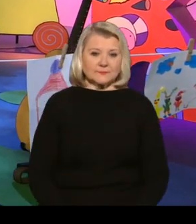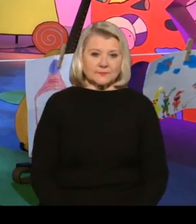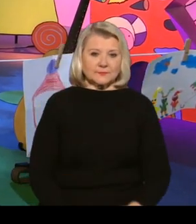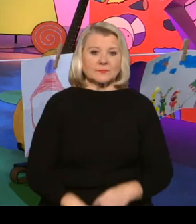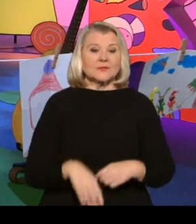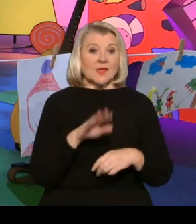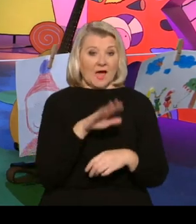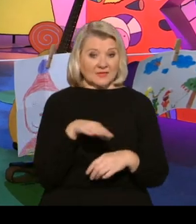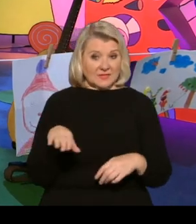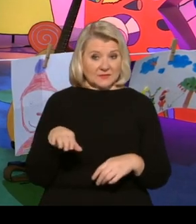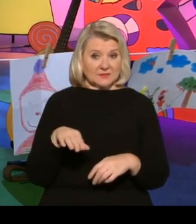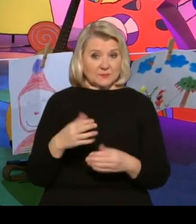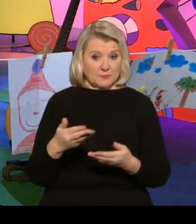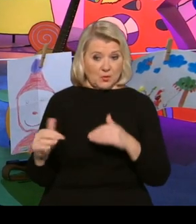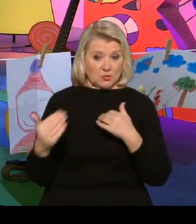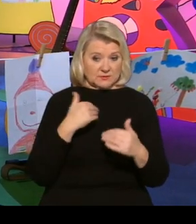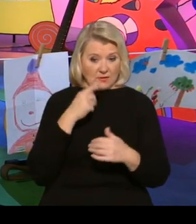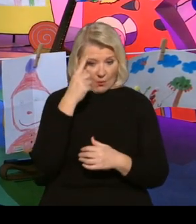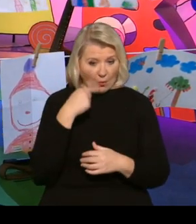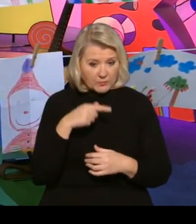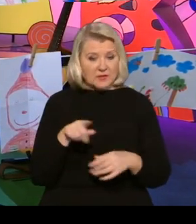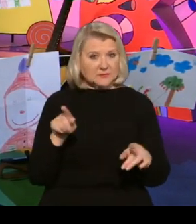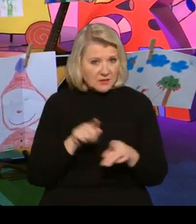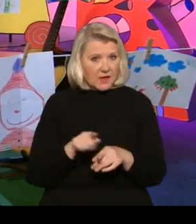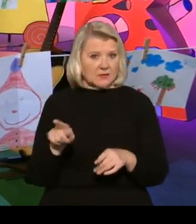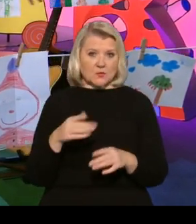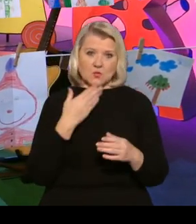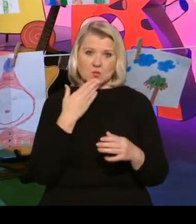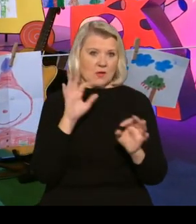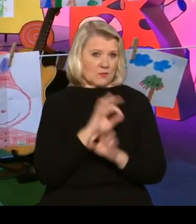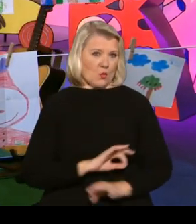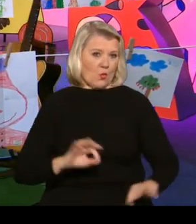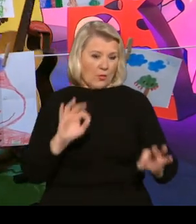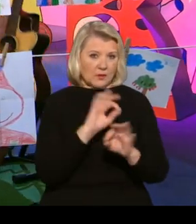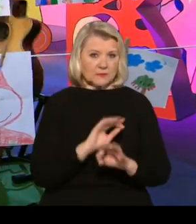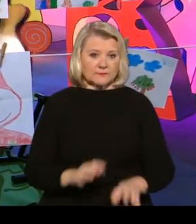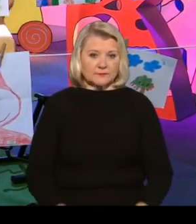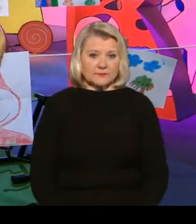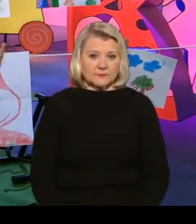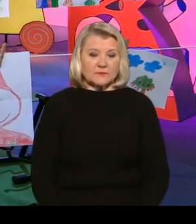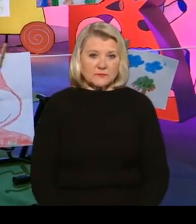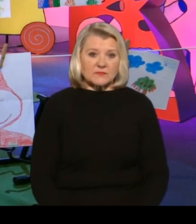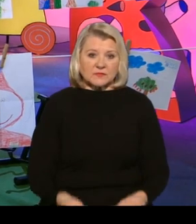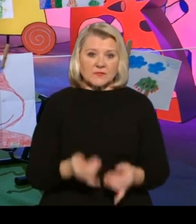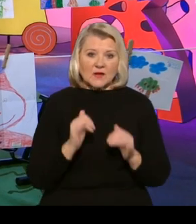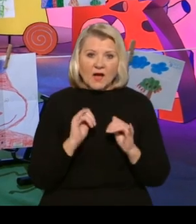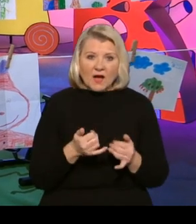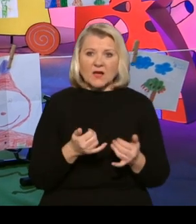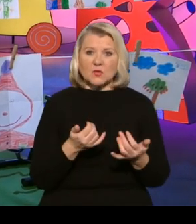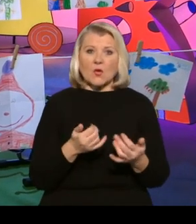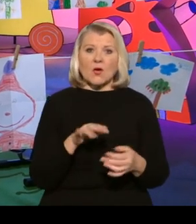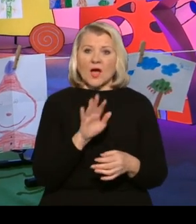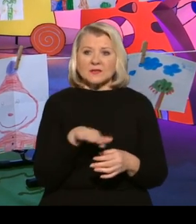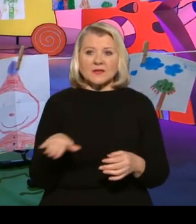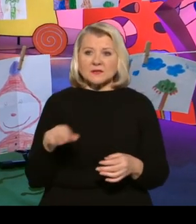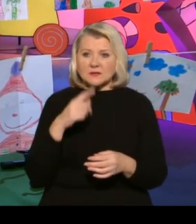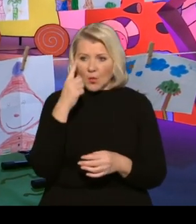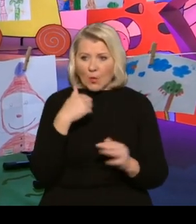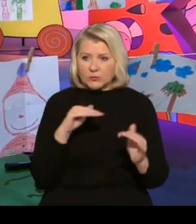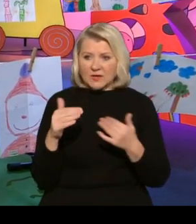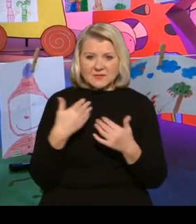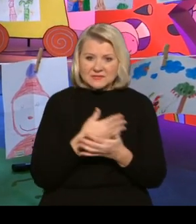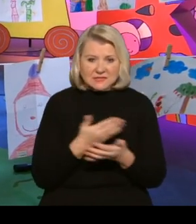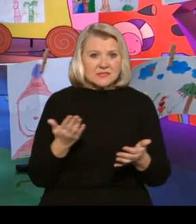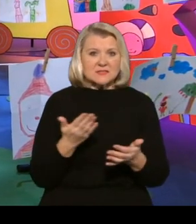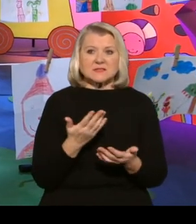se rozhodně nenudily. To jo. No jo, ale co ty ostatní? Nemáš pro ně nějakou radu? No